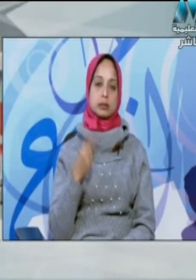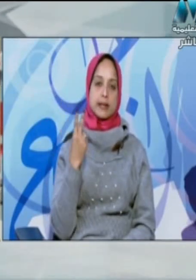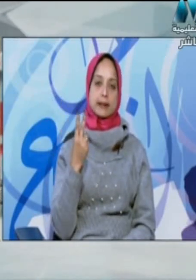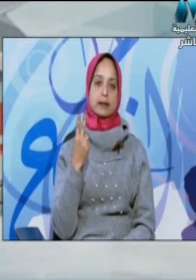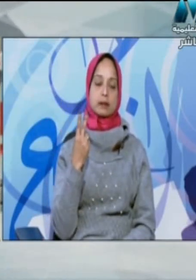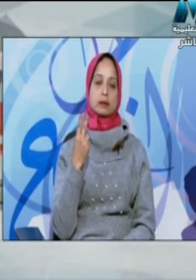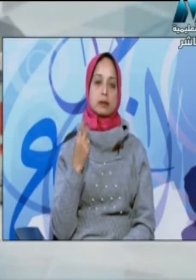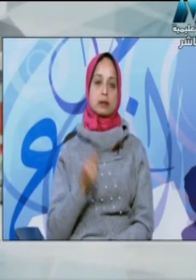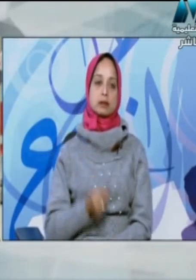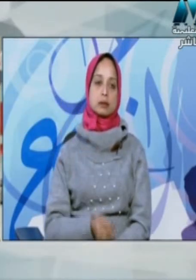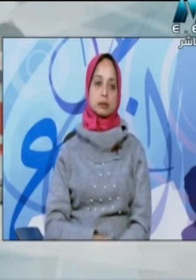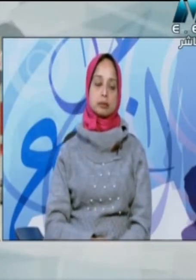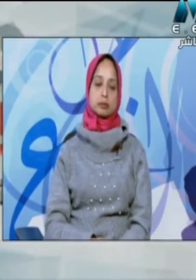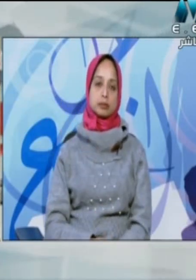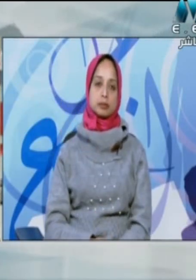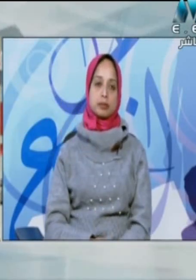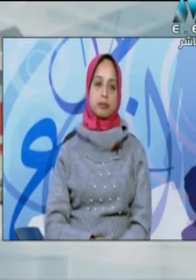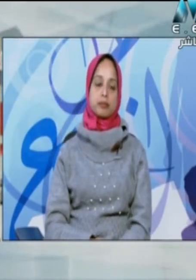الثانية